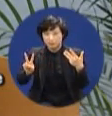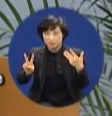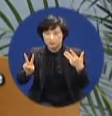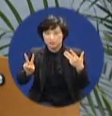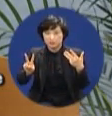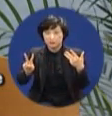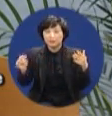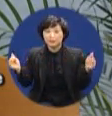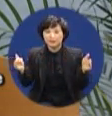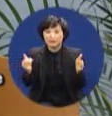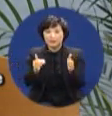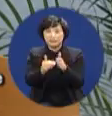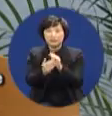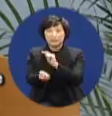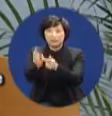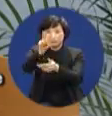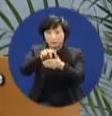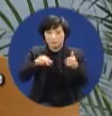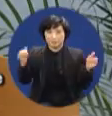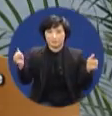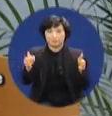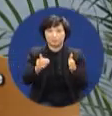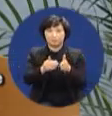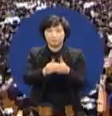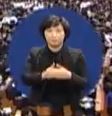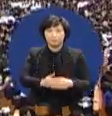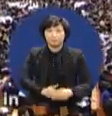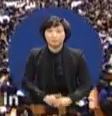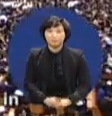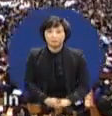1절에서 2절까지를 대독합니다.